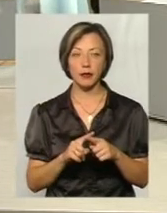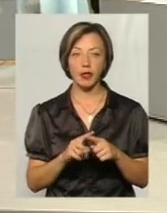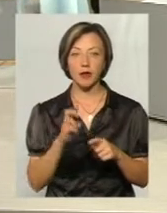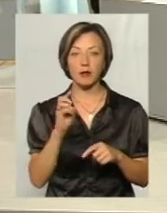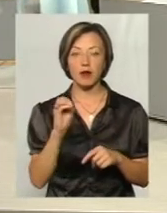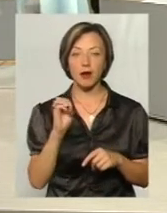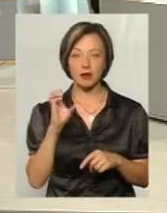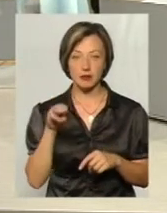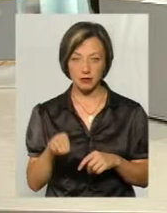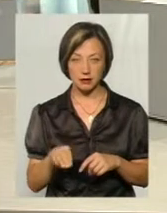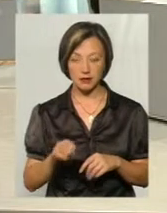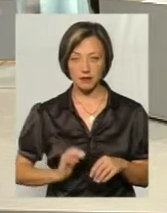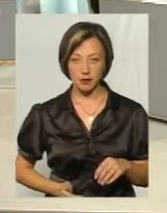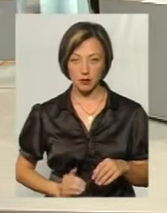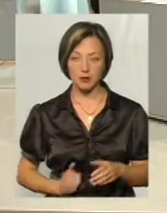Брестський трест. Так.